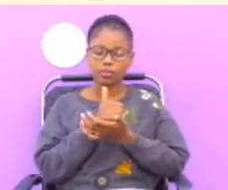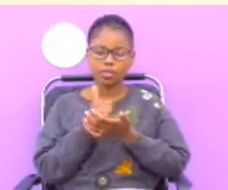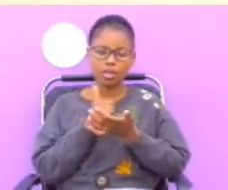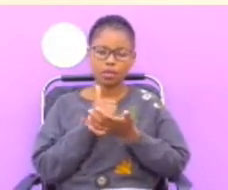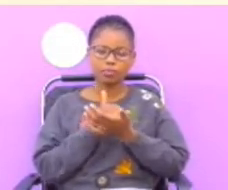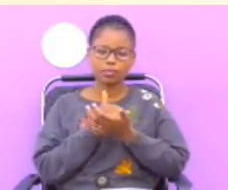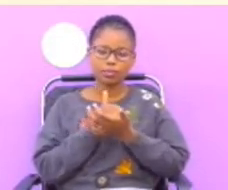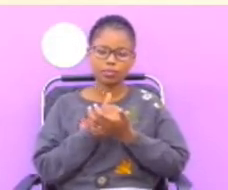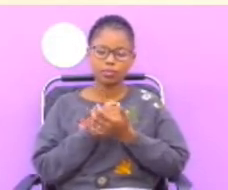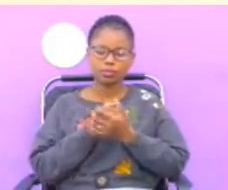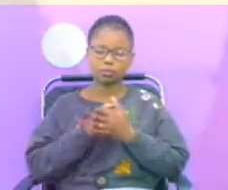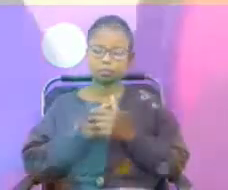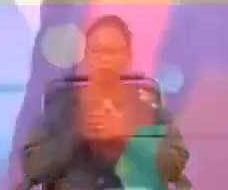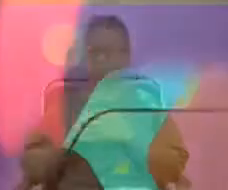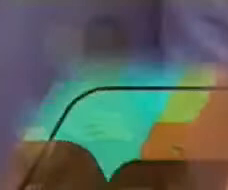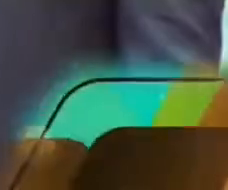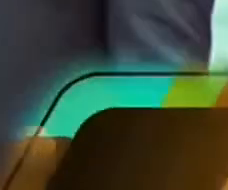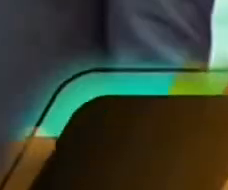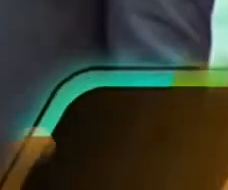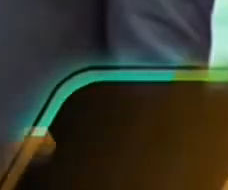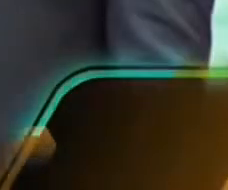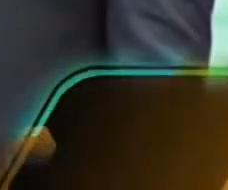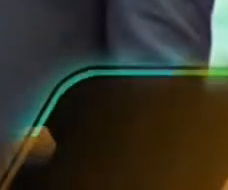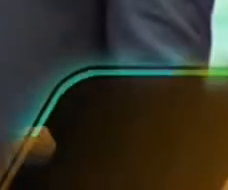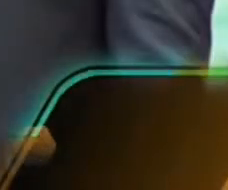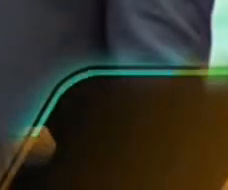amen, amen.